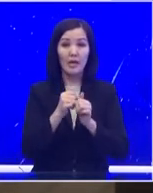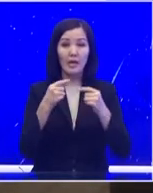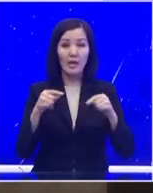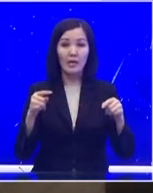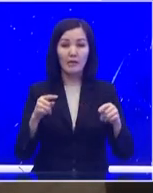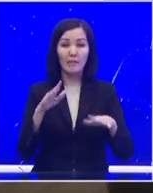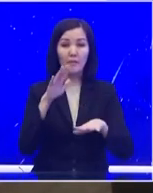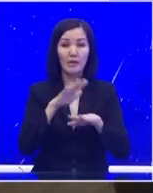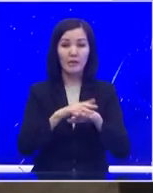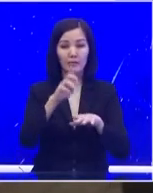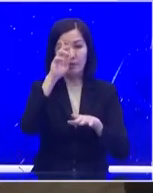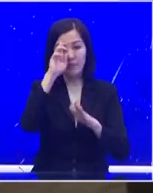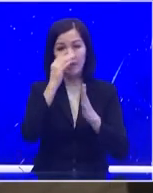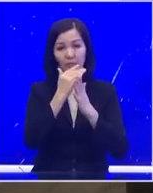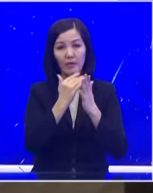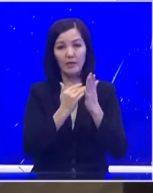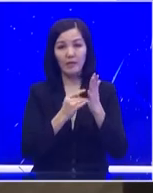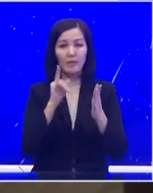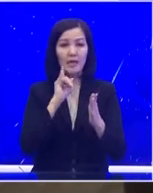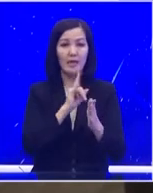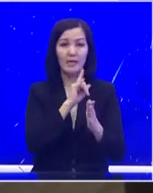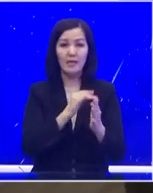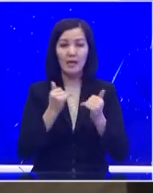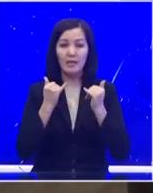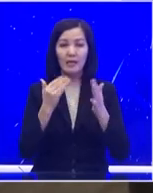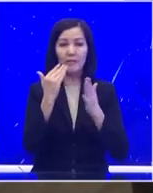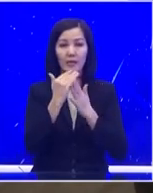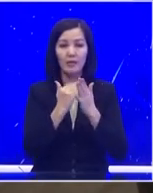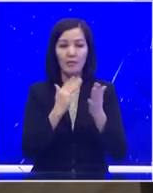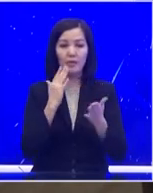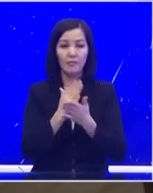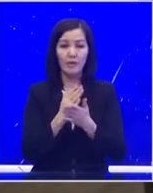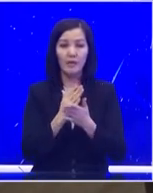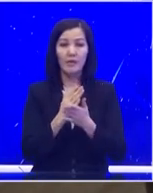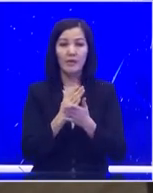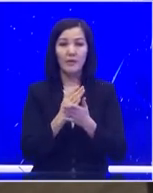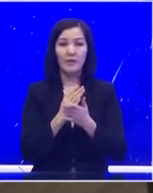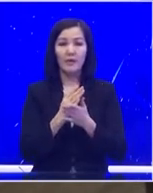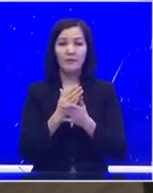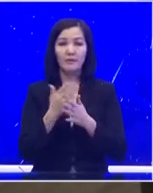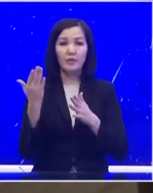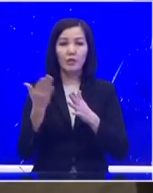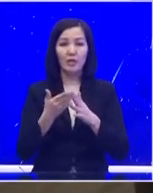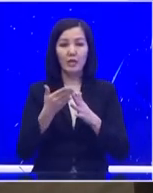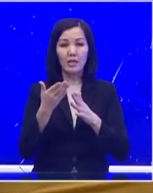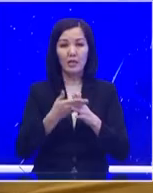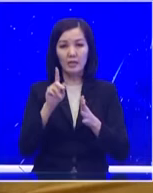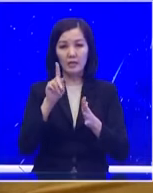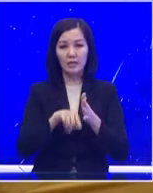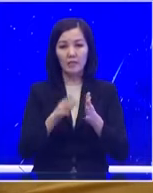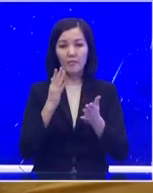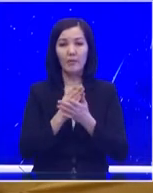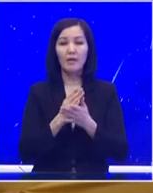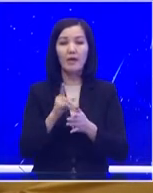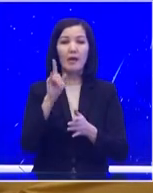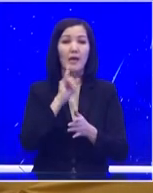және мемлекеттік бағдарламаларда әйелдерге арналған бағдарламалар бар. Олар бір жеңілдіктер жасалады әйелдерге.